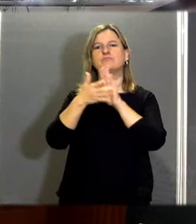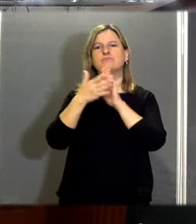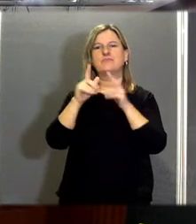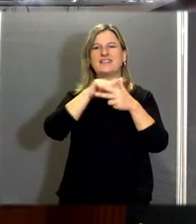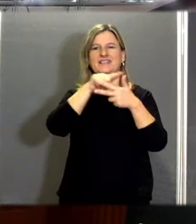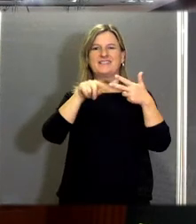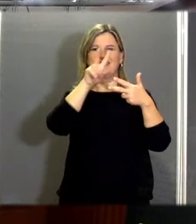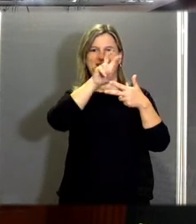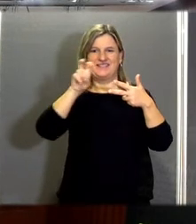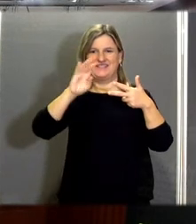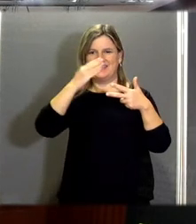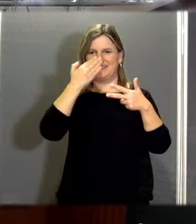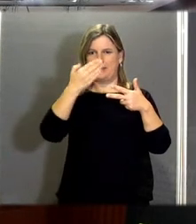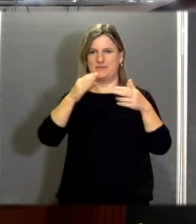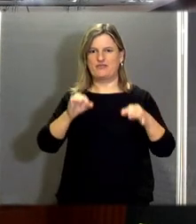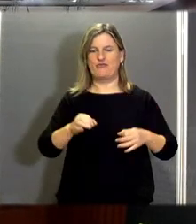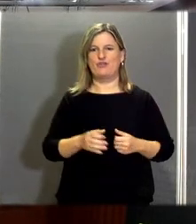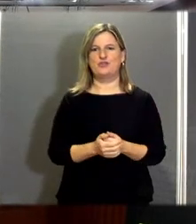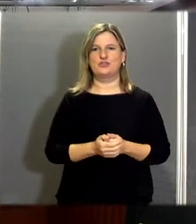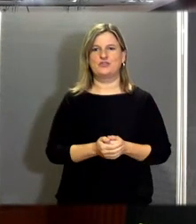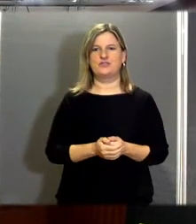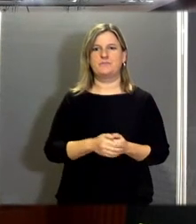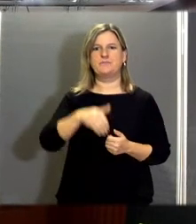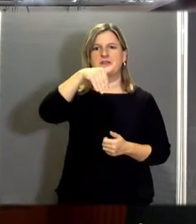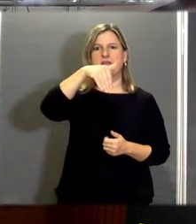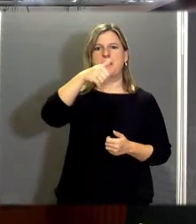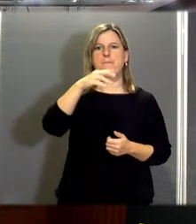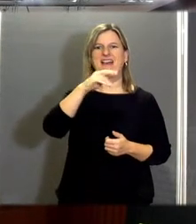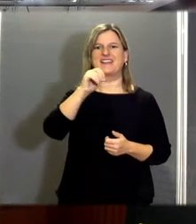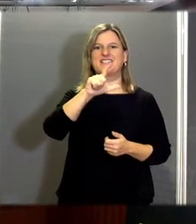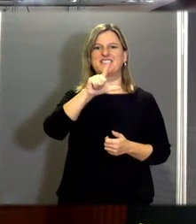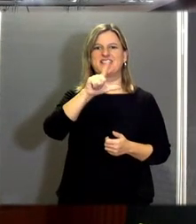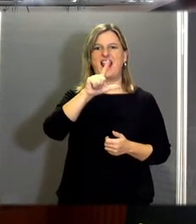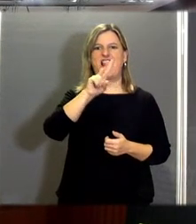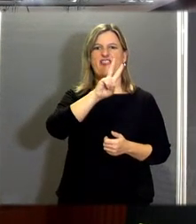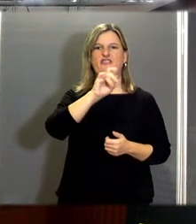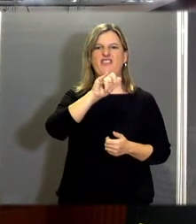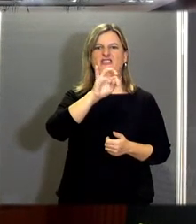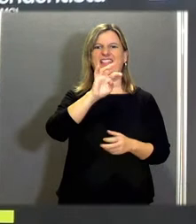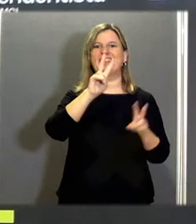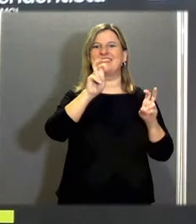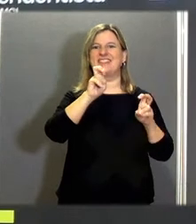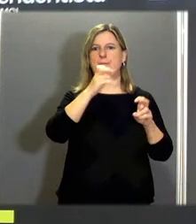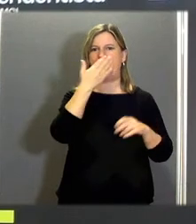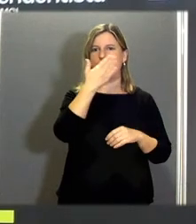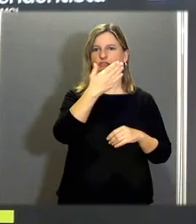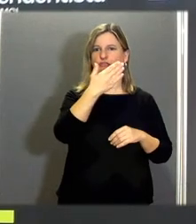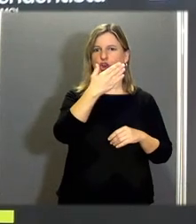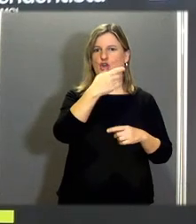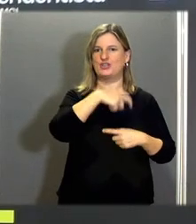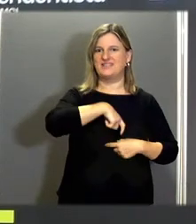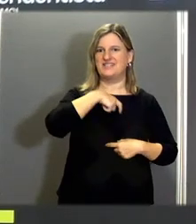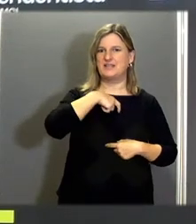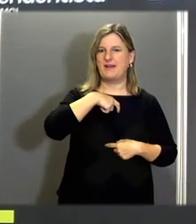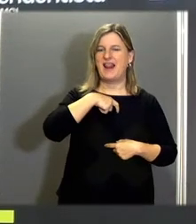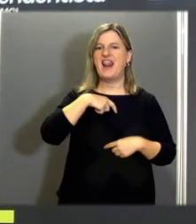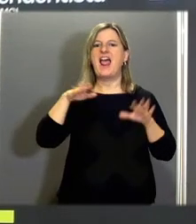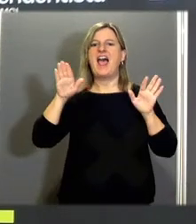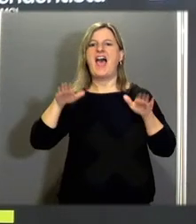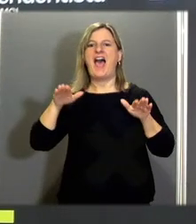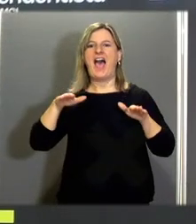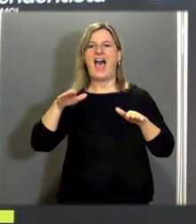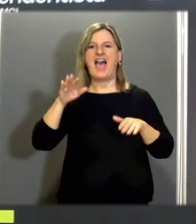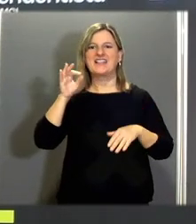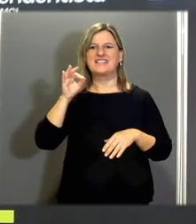abordats. Marcel Vivet, des del Front Civil, i l'Àngels Martínez.